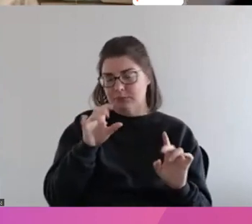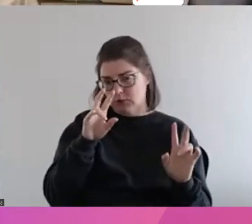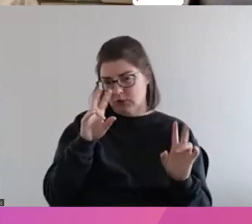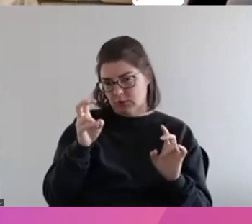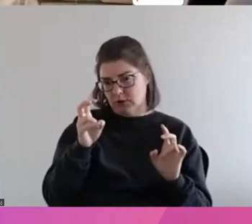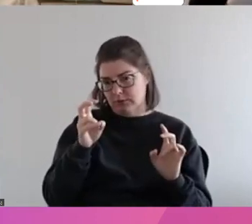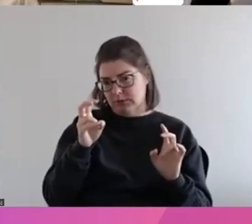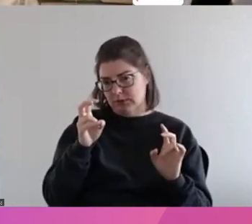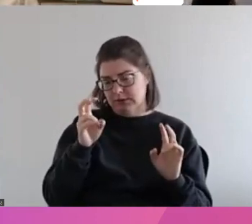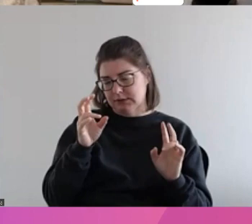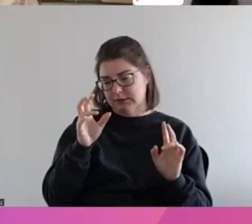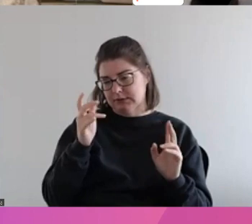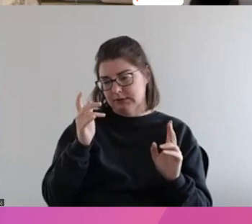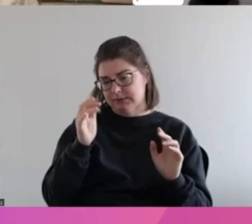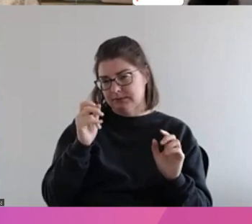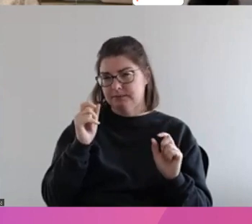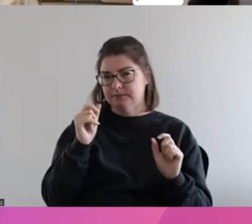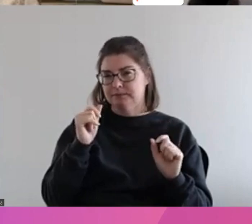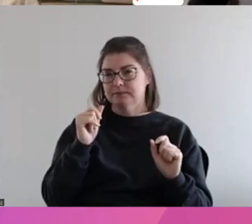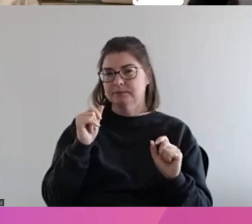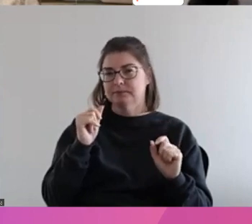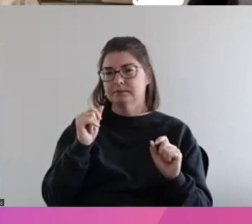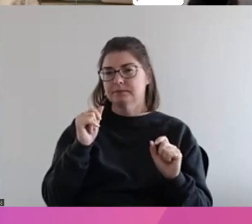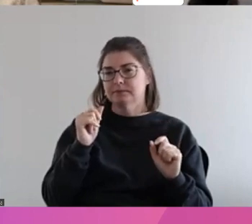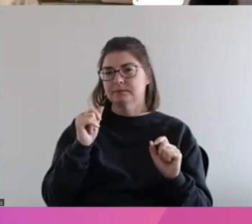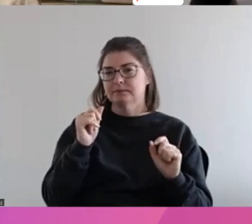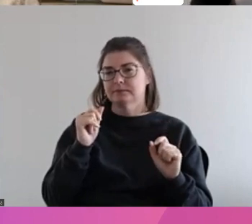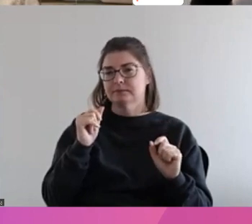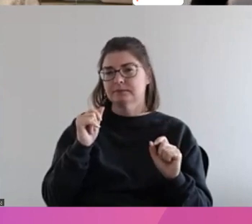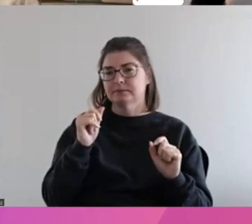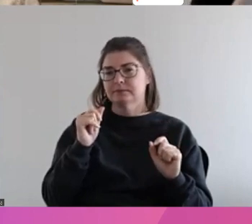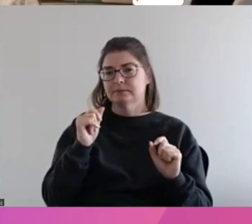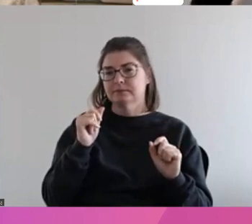si on reste sur le sujet,